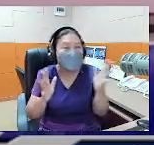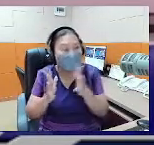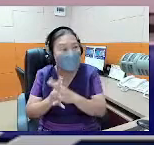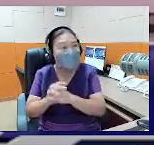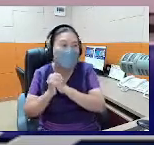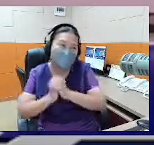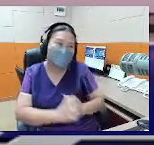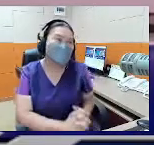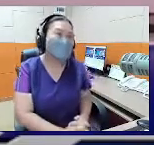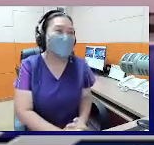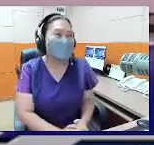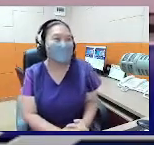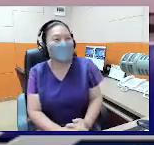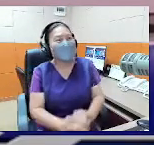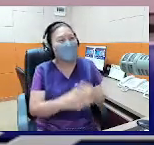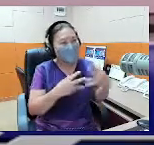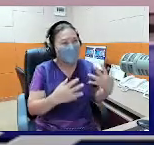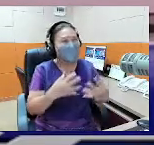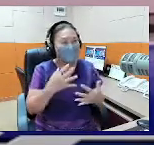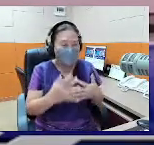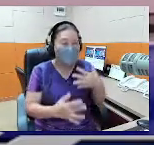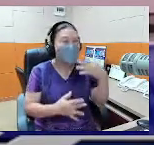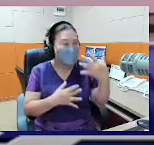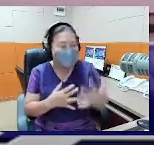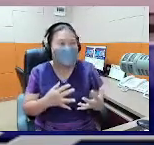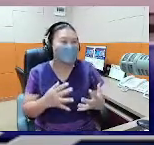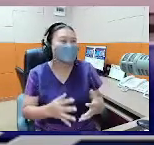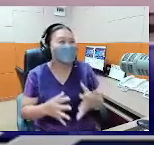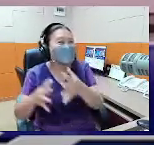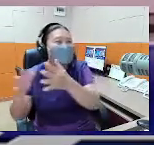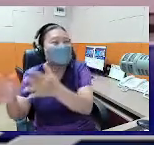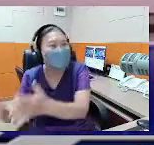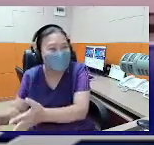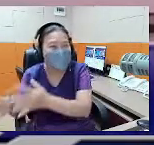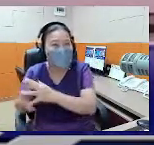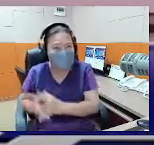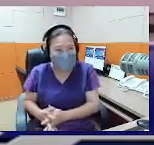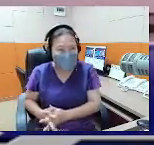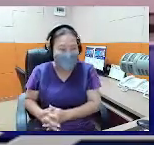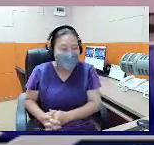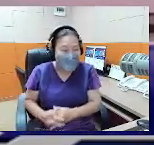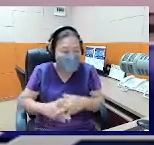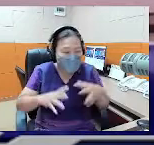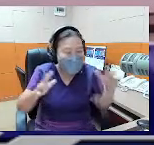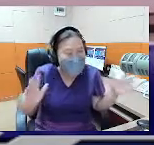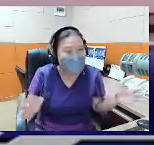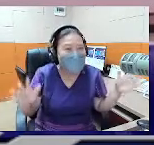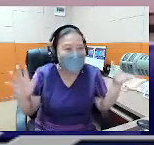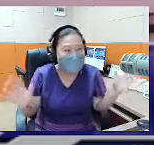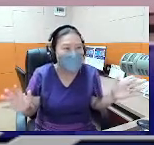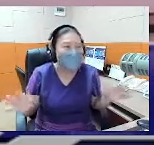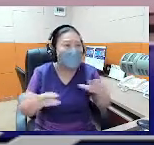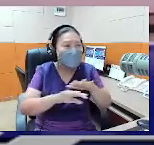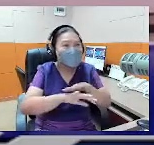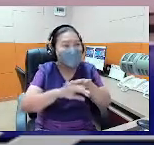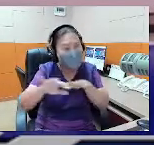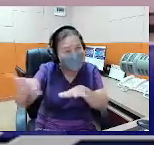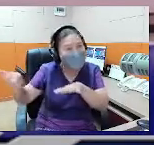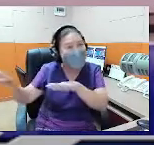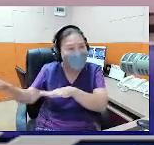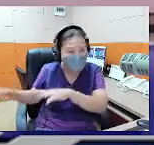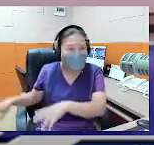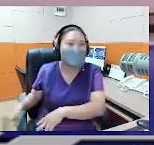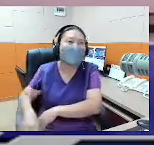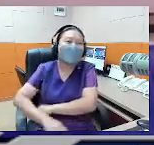ณแม่ผู้ปกครองคงอยากจะรู้แล้วล่ะว่าวันนี้ถ้าสมมุติลูกฉันเนี่ยตัดสินใจเลือกหลักสูตรนี้อาชีพในอนาคตน้องจะไป